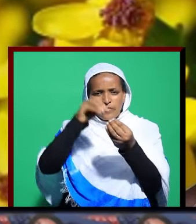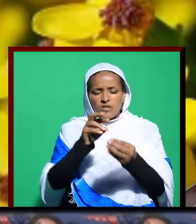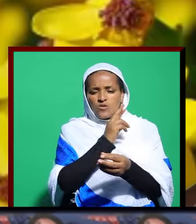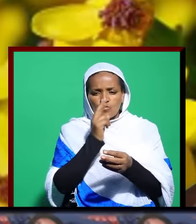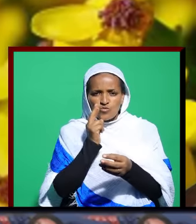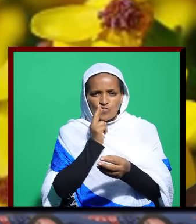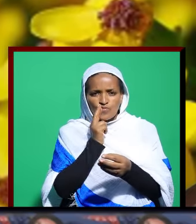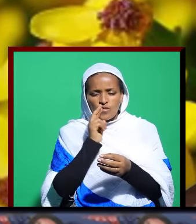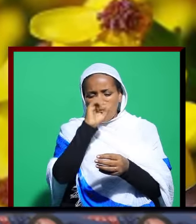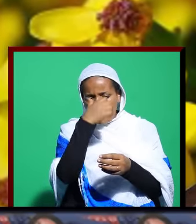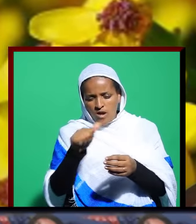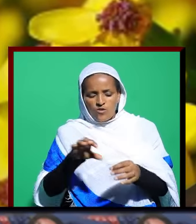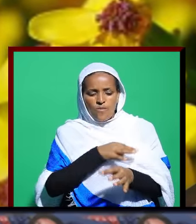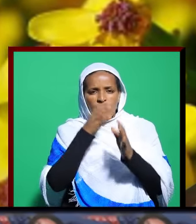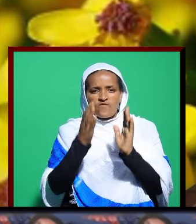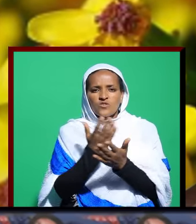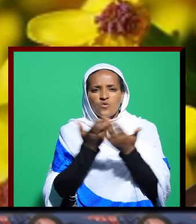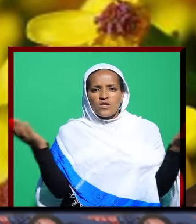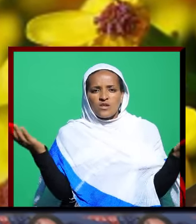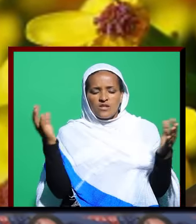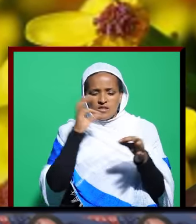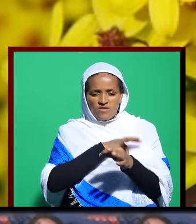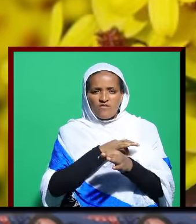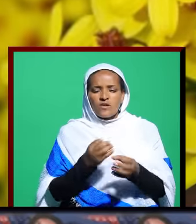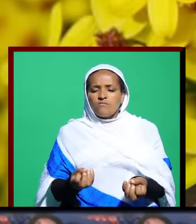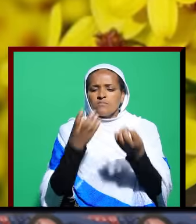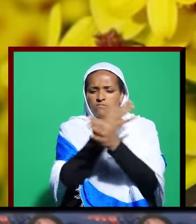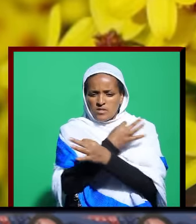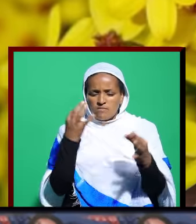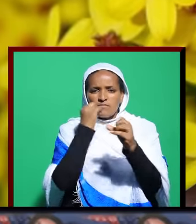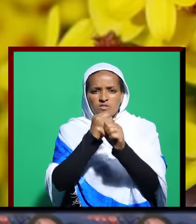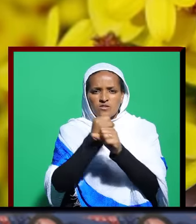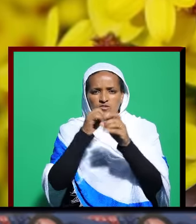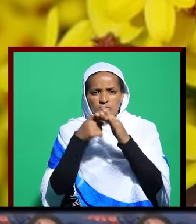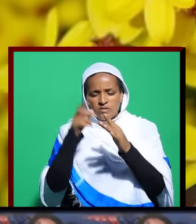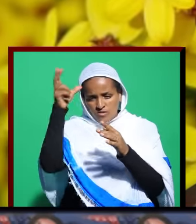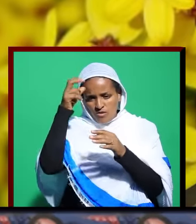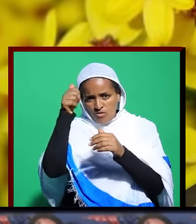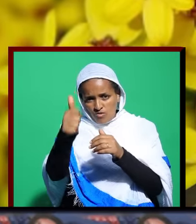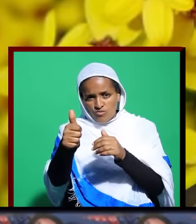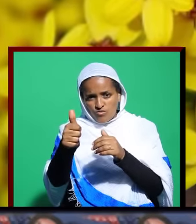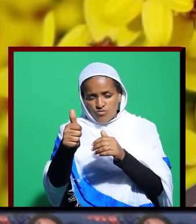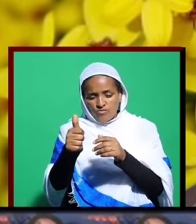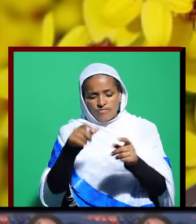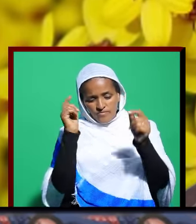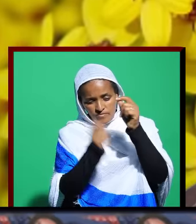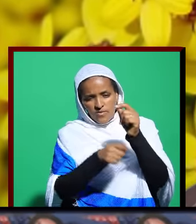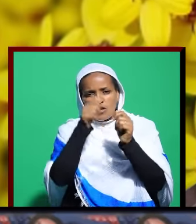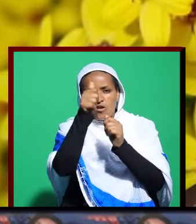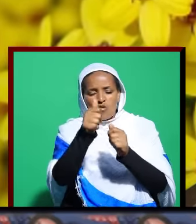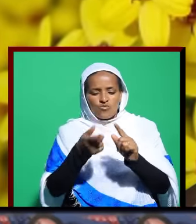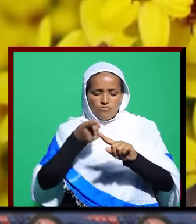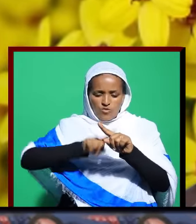ጨመረ። የሚጾመውንም ማንኛውንም መንፈሳዊ ነገር የትሩፋት ስራ እያበዛ መስራት ጀመረ ይላል። ሰይጣን ራሱ በቆረጠው